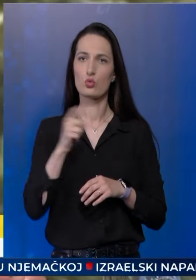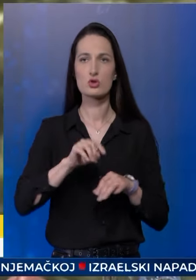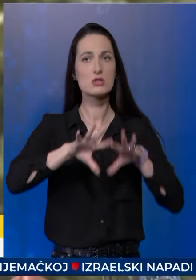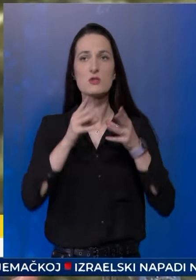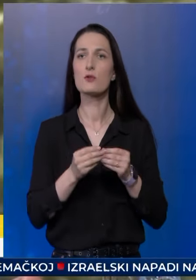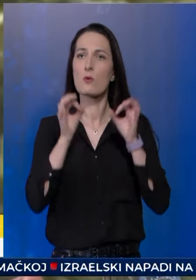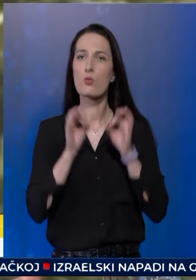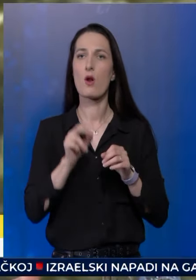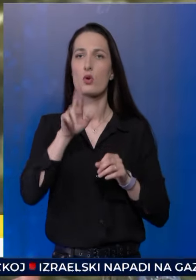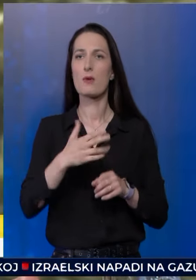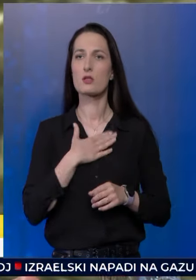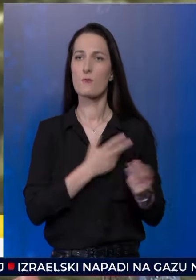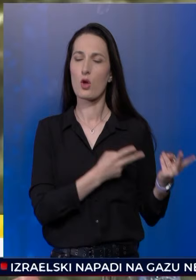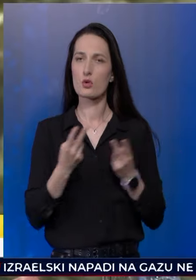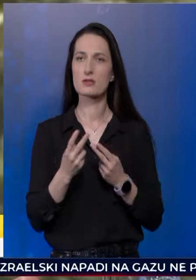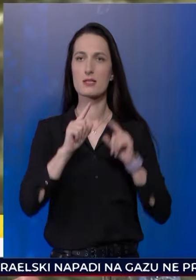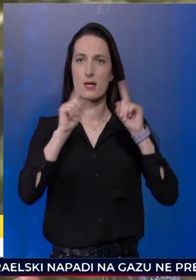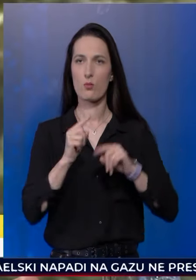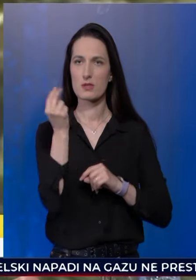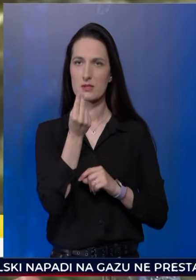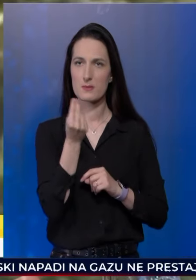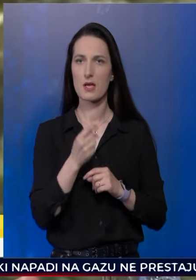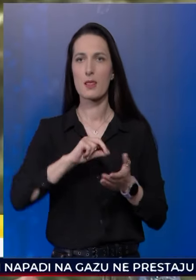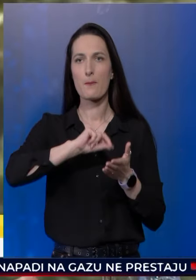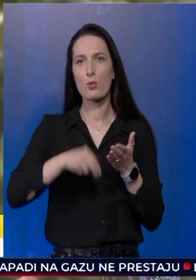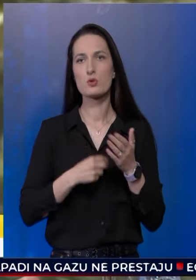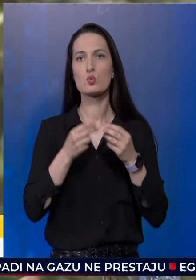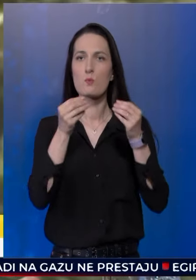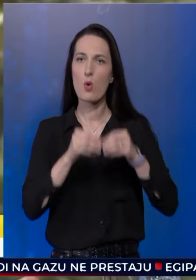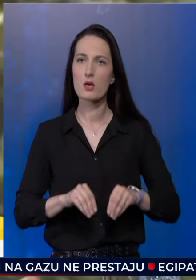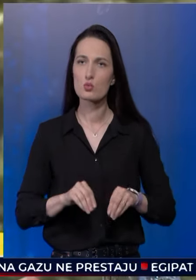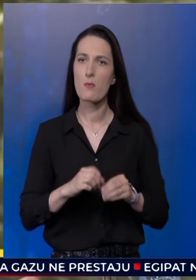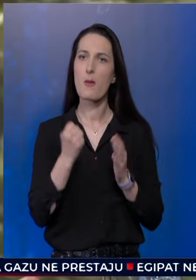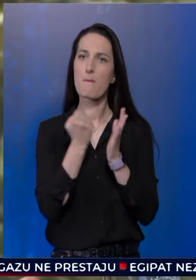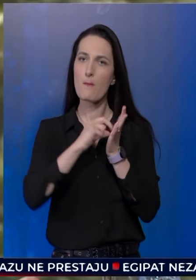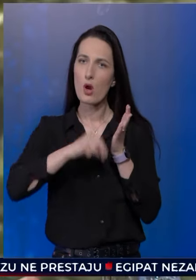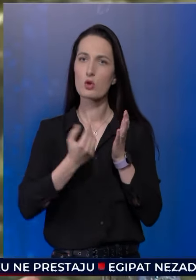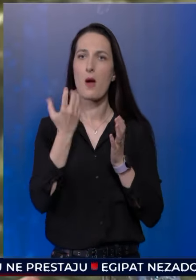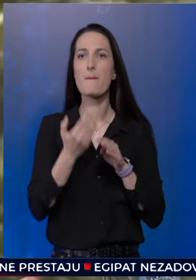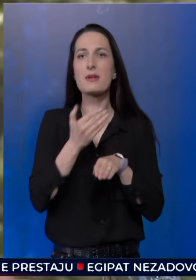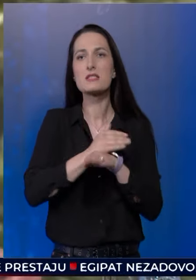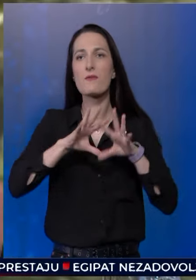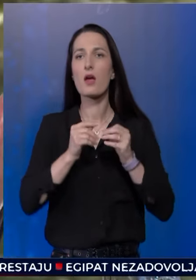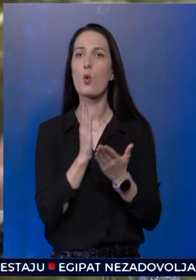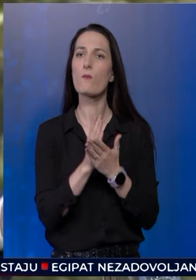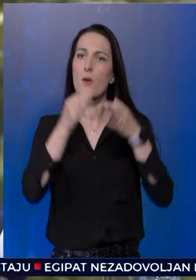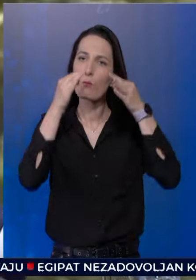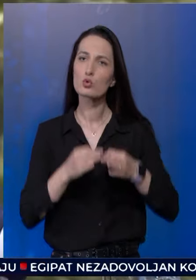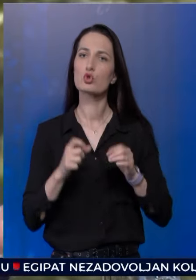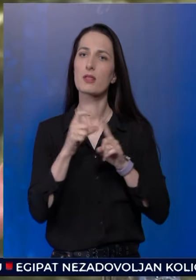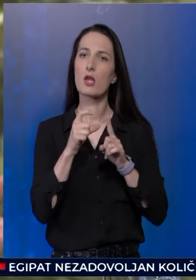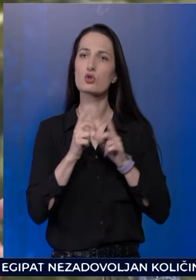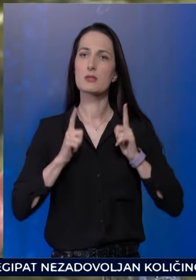da imaju svoje goste iz Republike Srpske, da potpisuju sporazume, memorandume i da vide šta je to što možemo da učinimo. Pre